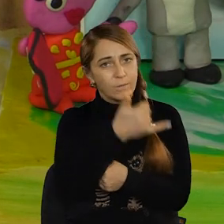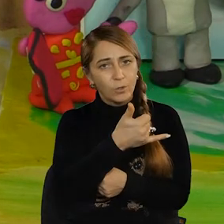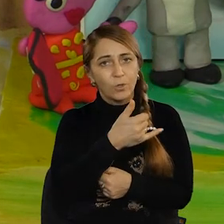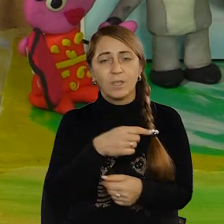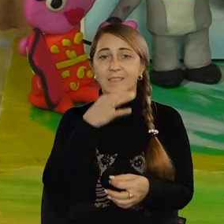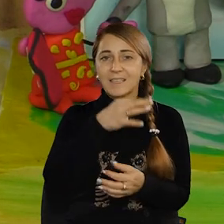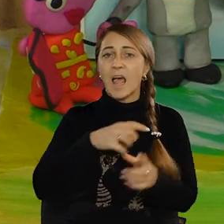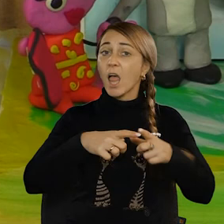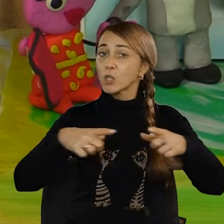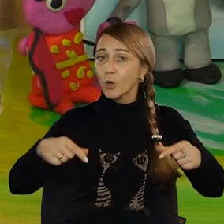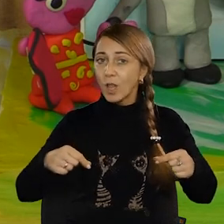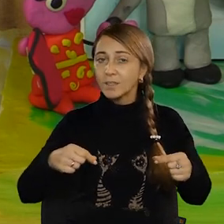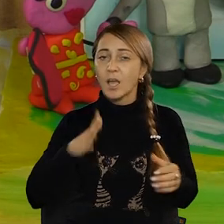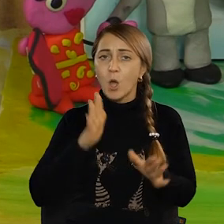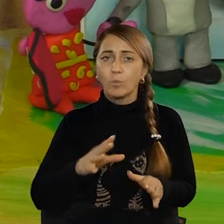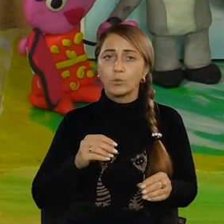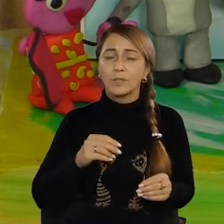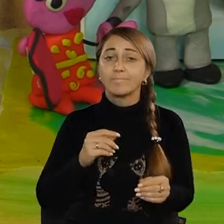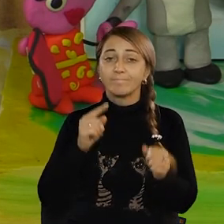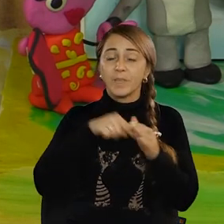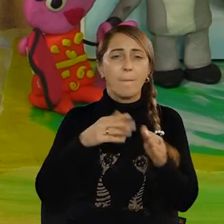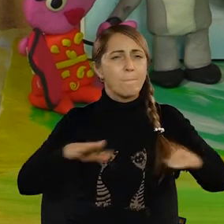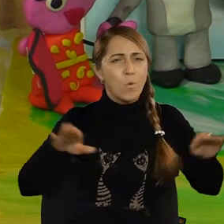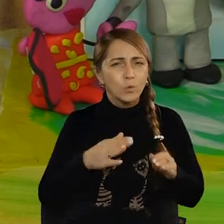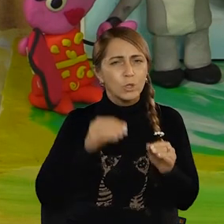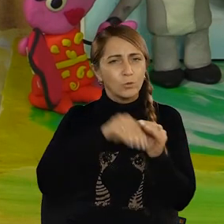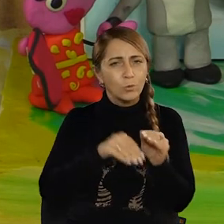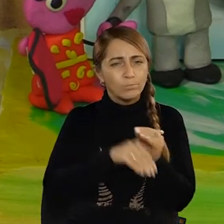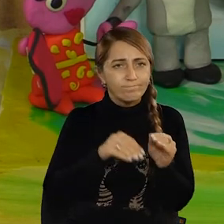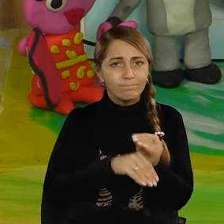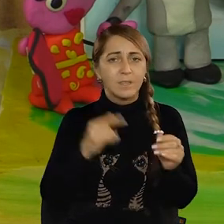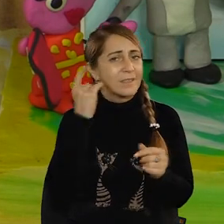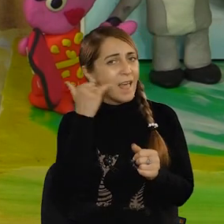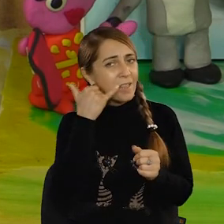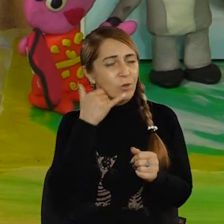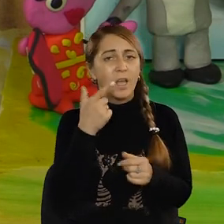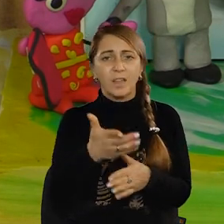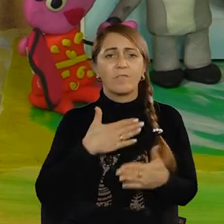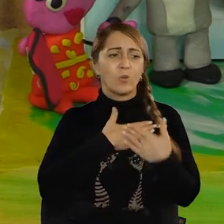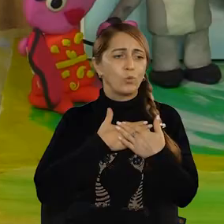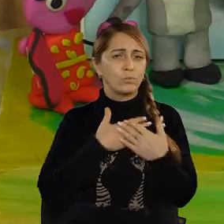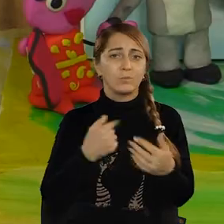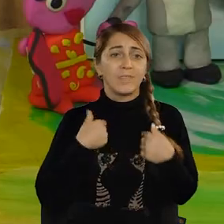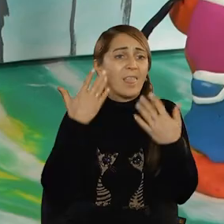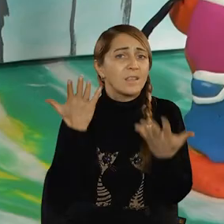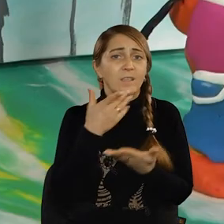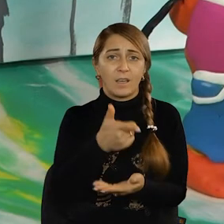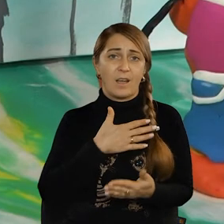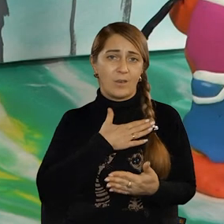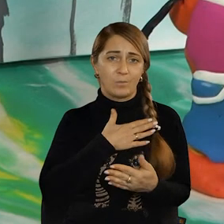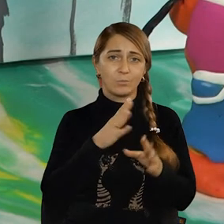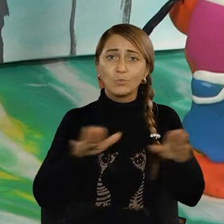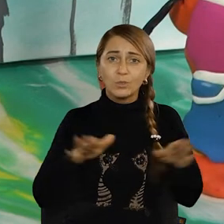– відказала шоколадка. «Буду завантажувати музику в телефон, а твоєї улюбленої так і не знаю. У таборі